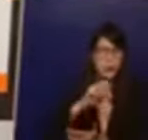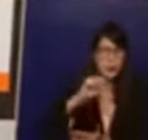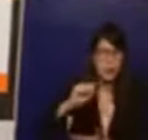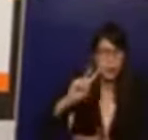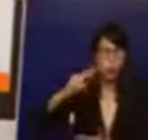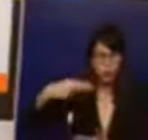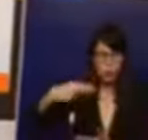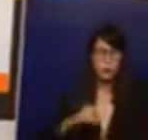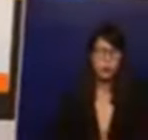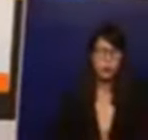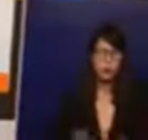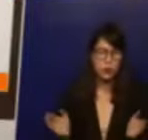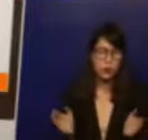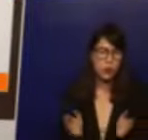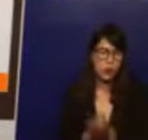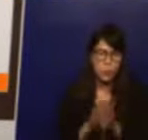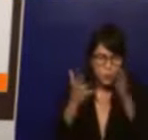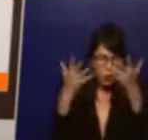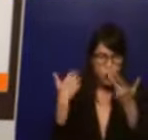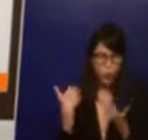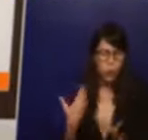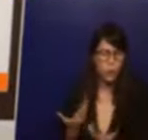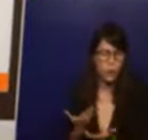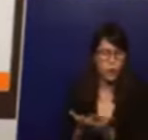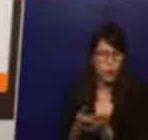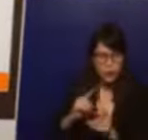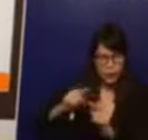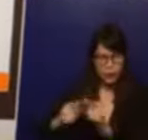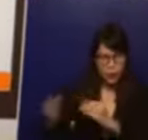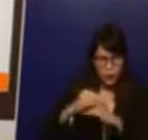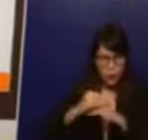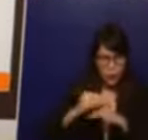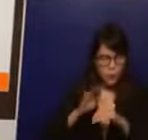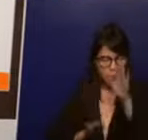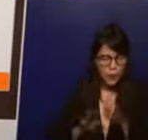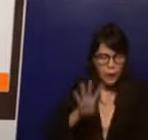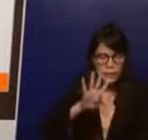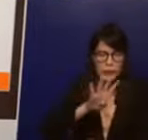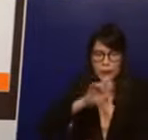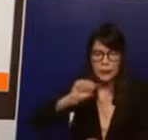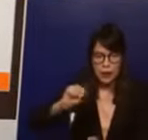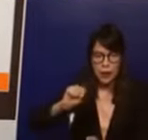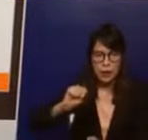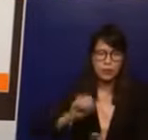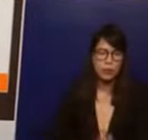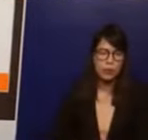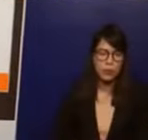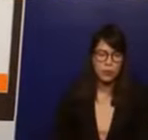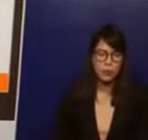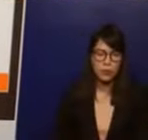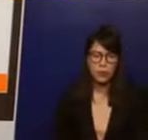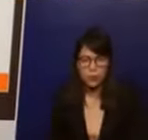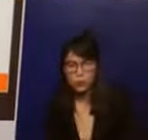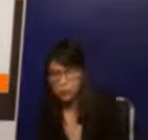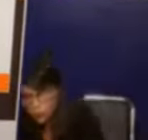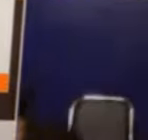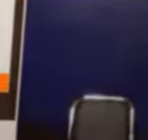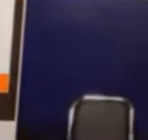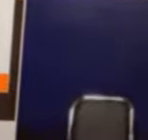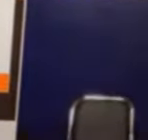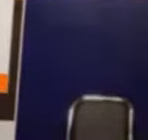าทนะคะไม่รวมเบี้ยประชุมไม่รวมสารพัดรวมเดือนนึงไม่ต่ำกว่า 400,000 บาทไม่มีใครเอาเรื่องค่ะอันนั้นซ้ำซ้อนยิ่งกว่าซ้ำ